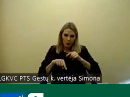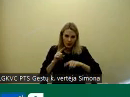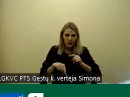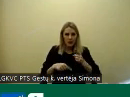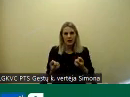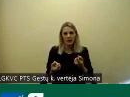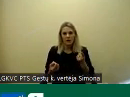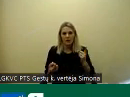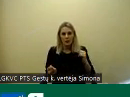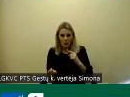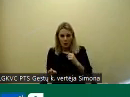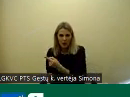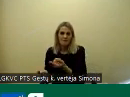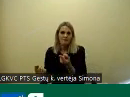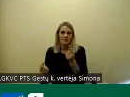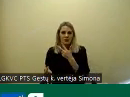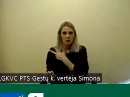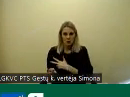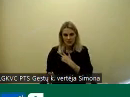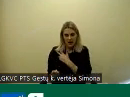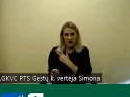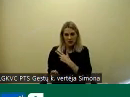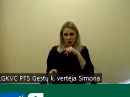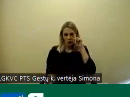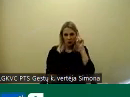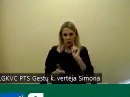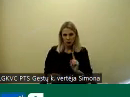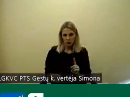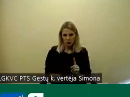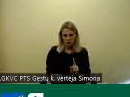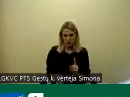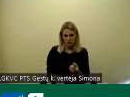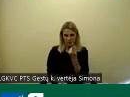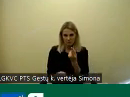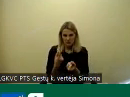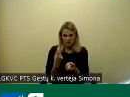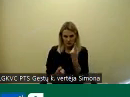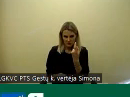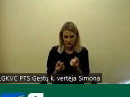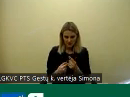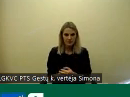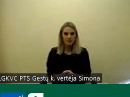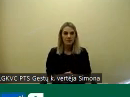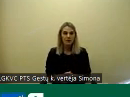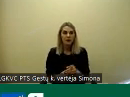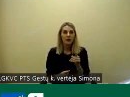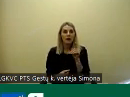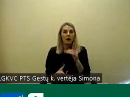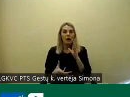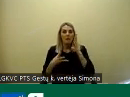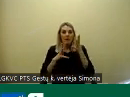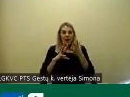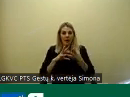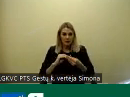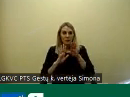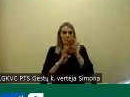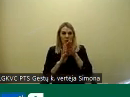socialiniai ir ekonominiai iššūkiai. Na, o čia tas bendrosiose programuose